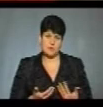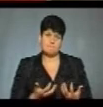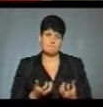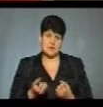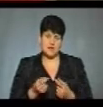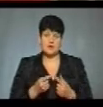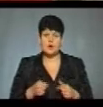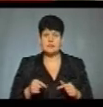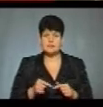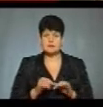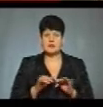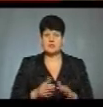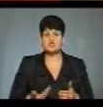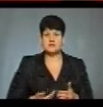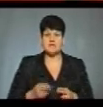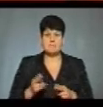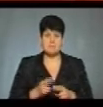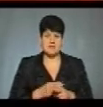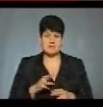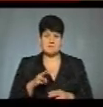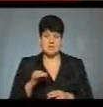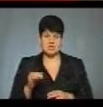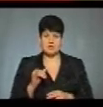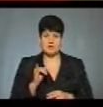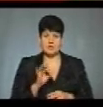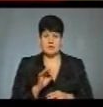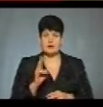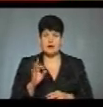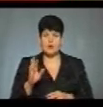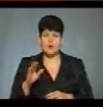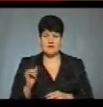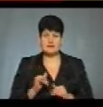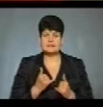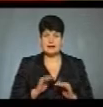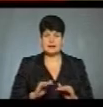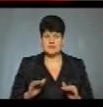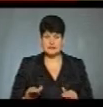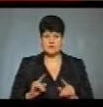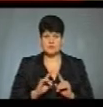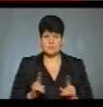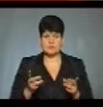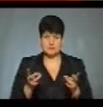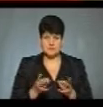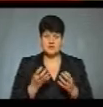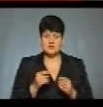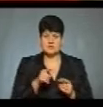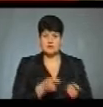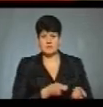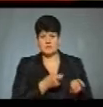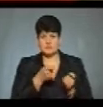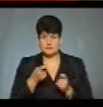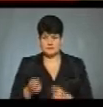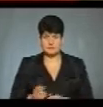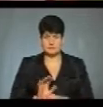прийняла організатор акції «Життя без меж» Олена Кова для дітей з особливими освітніми потребами. Ще ми туди корзинку